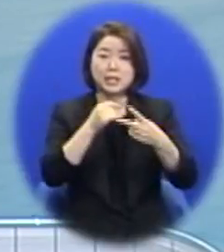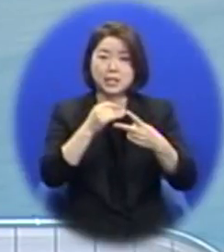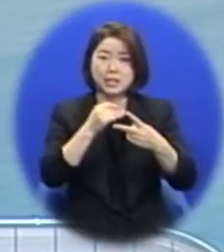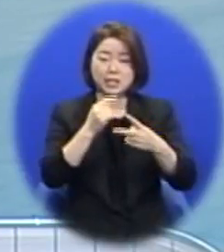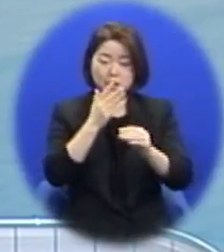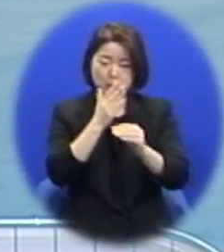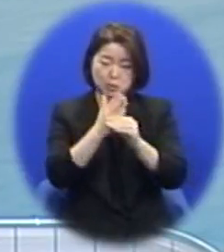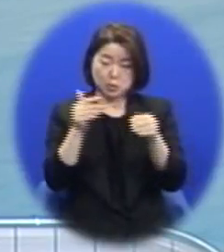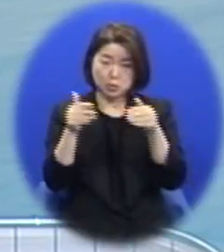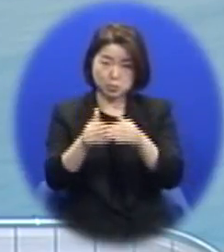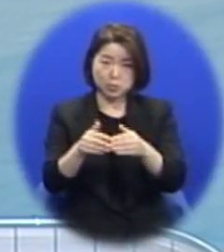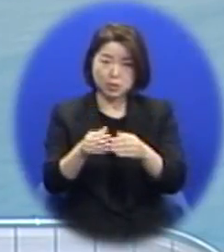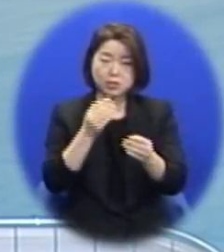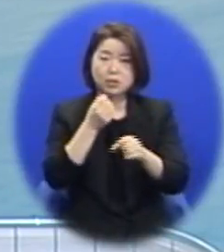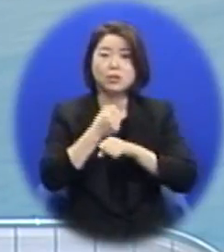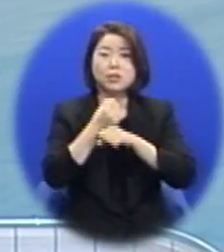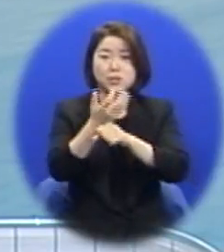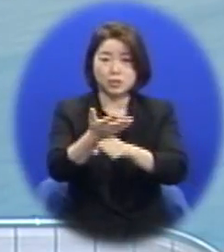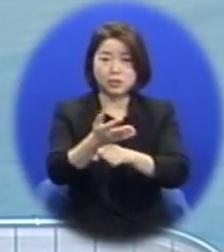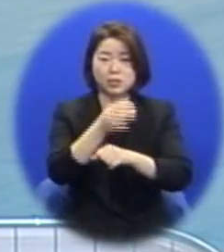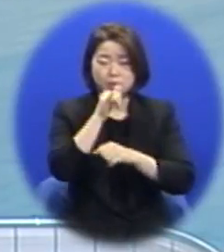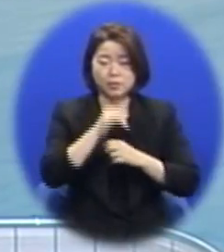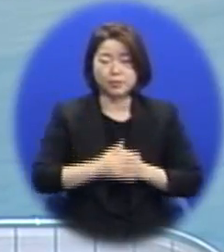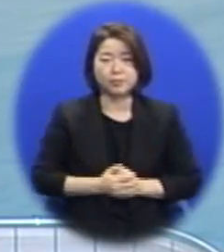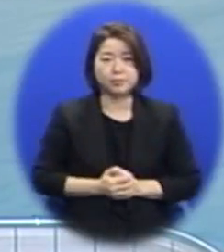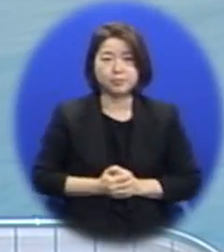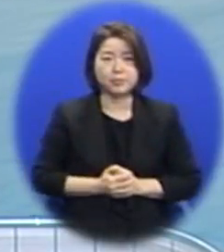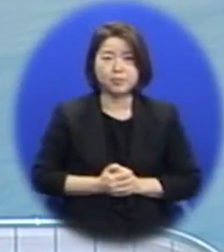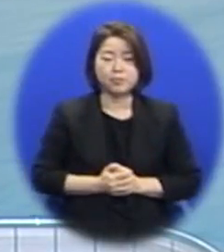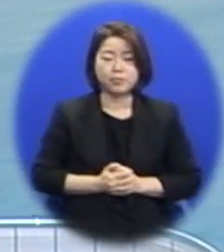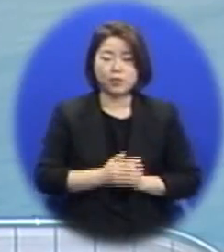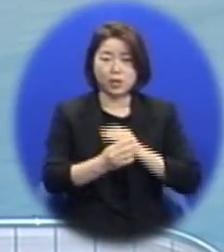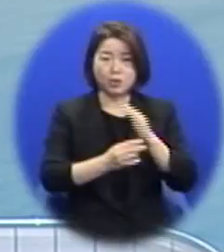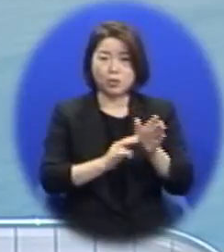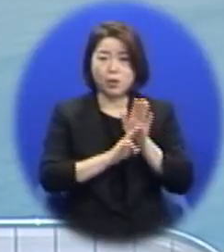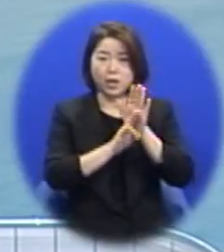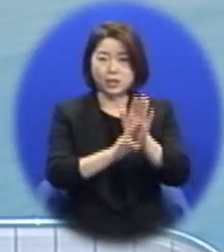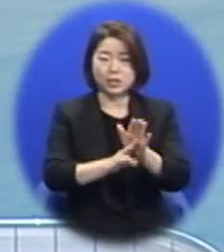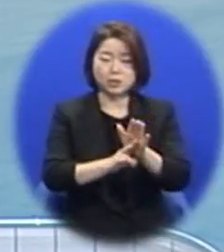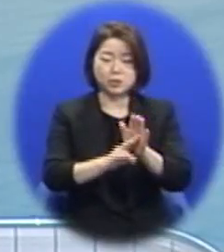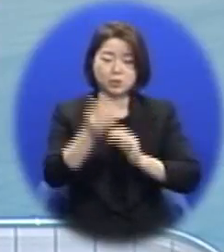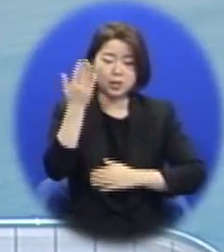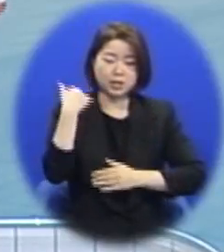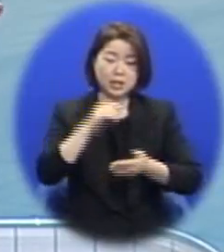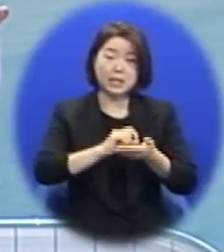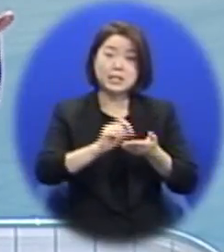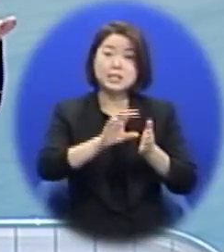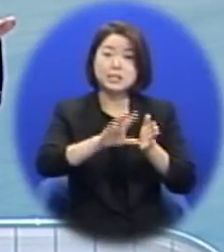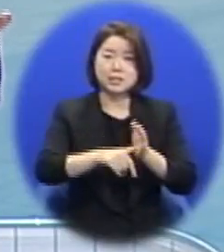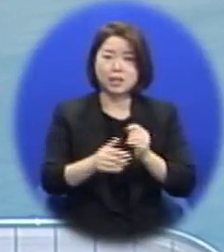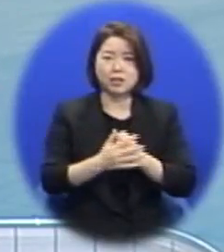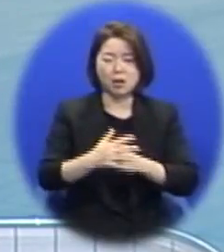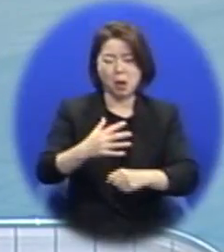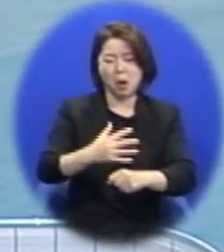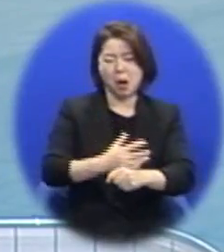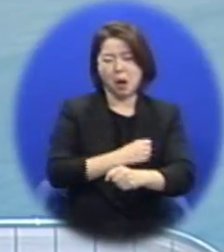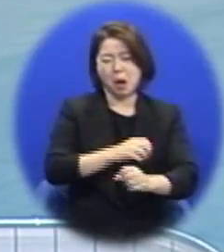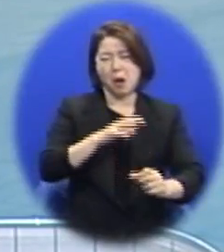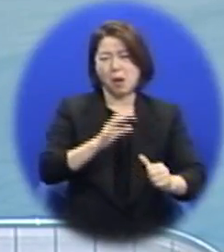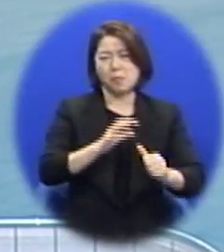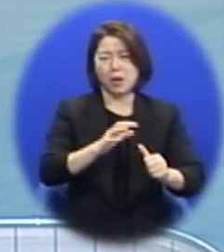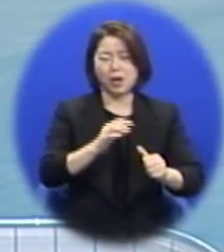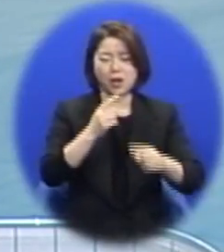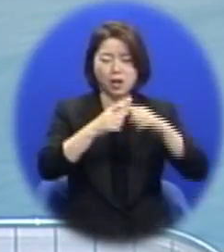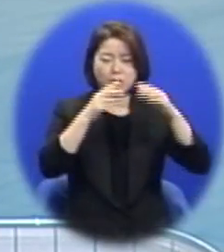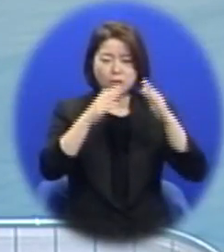여러분들과 나누려고 합니다. 요한계시록에 쓰여질 당시는 엄청난 핍박이 교회와